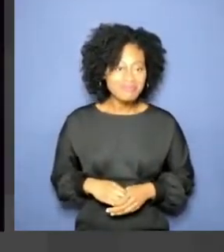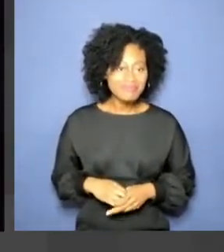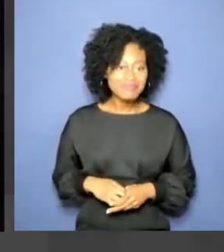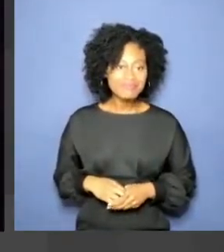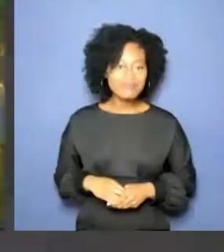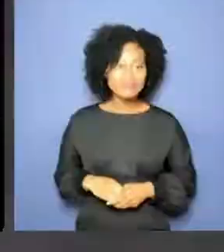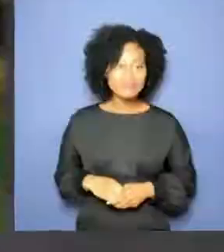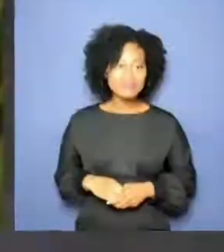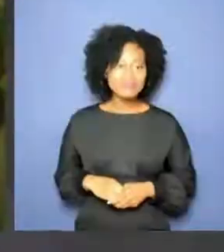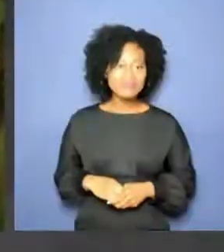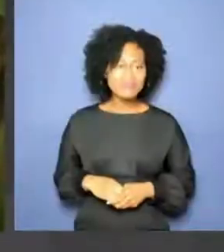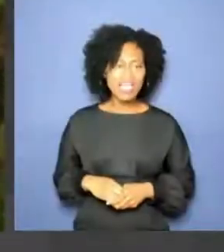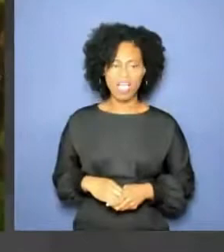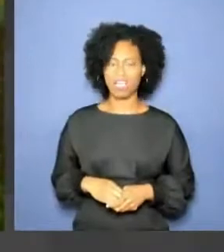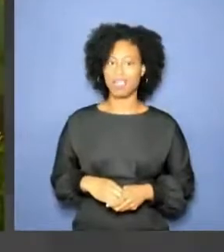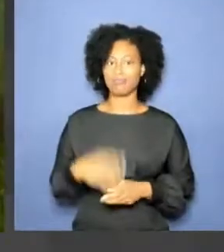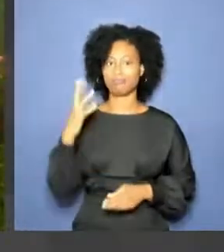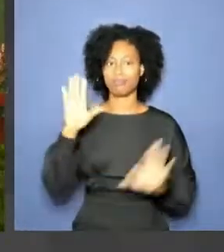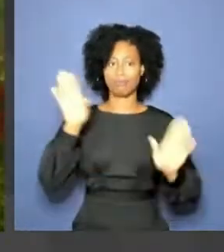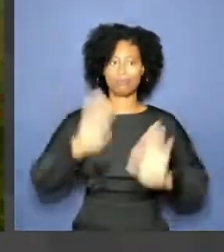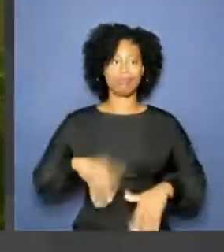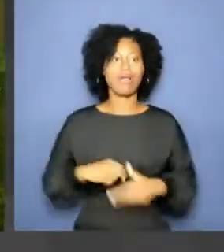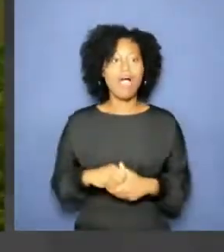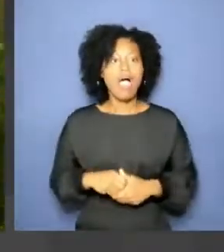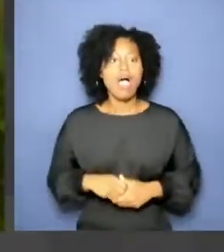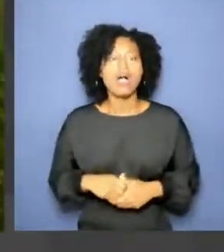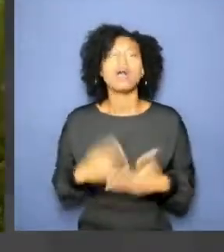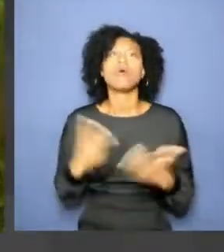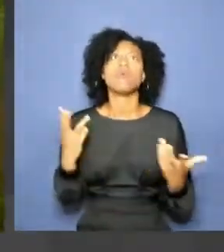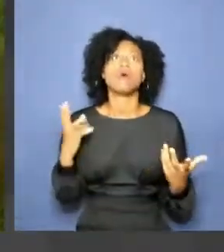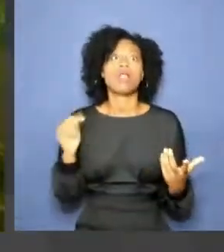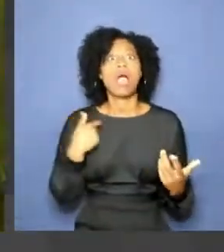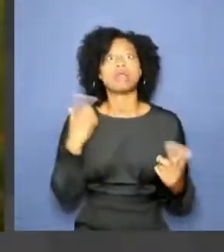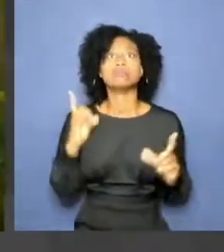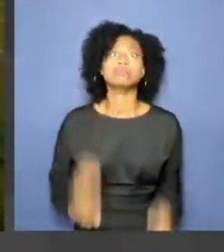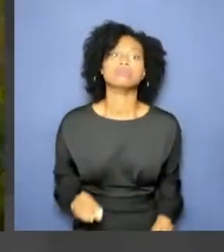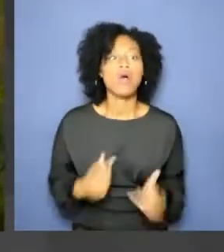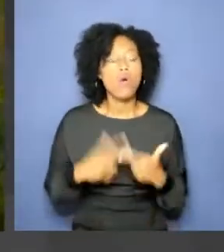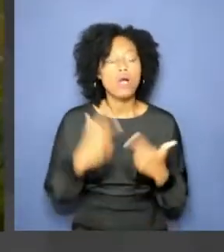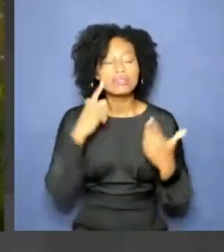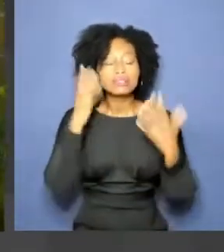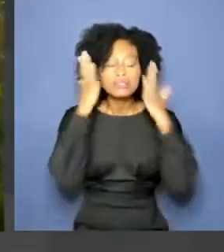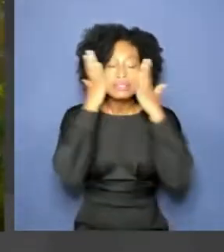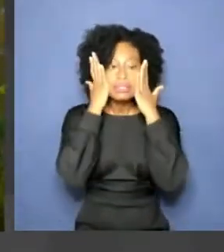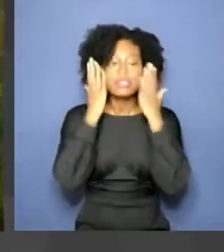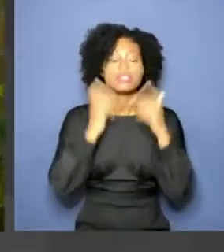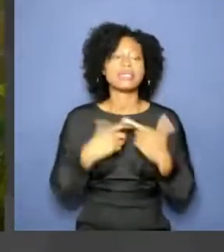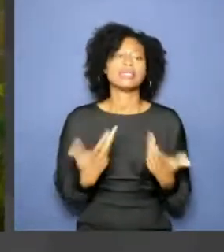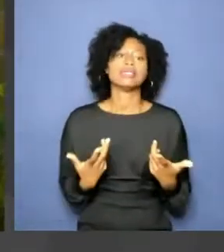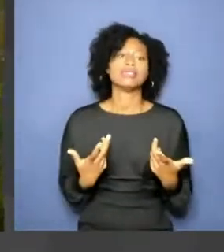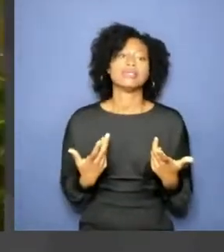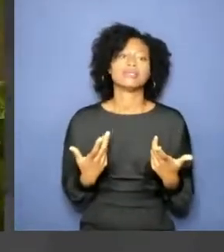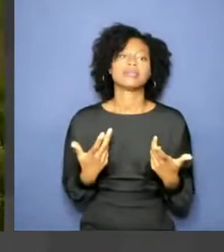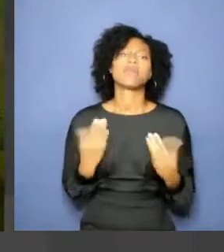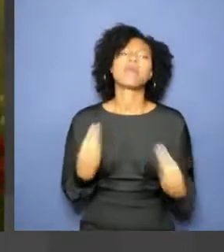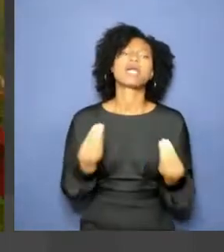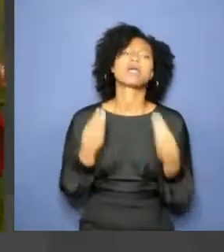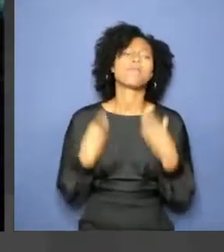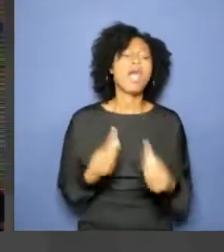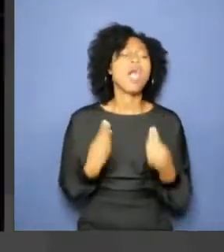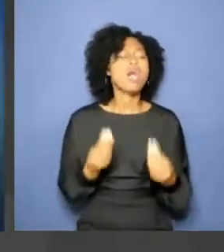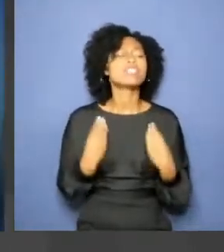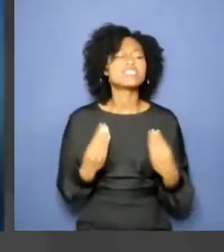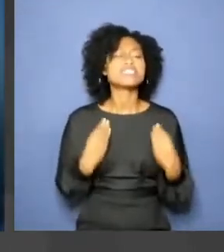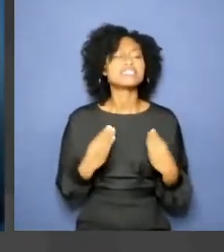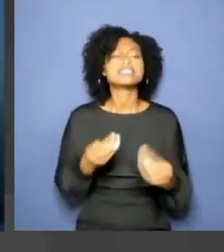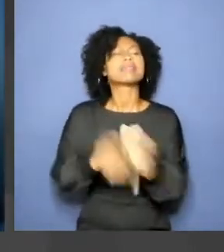너무 신비하지 않아? Why that thing? What did I do to deserve this? No! Run away. Okay, and die. Come on. Just nuke it down. It's dead.